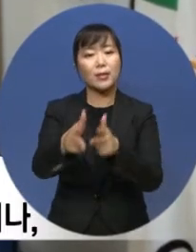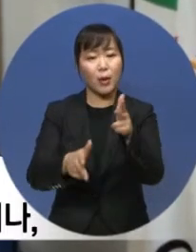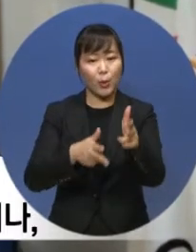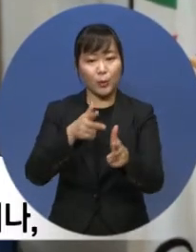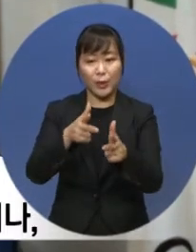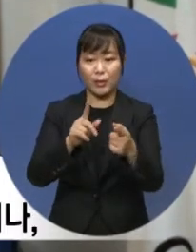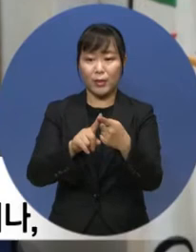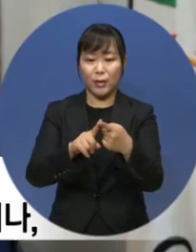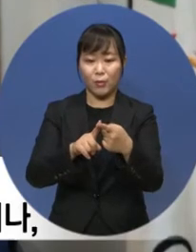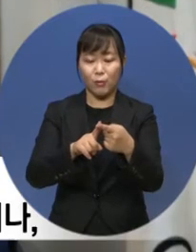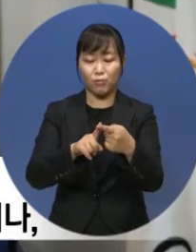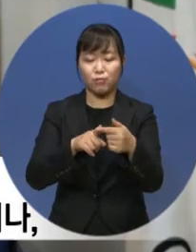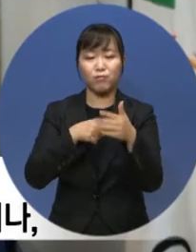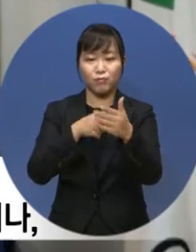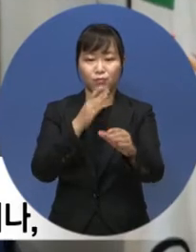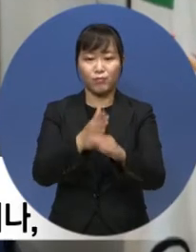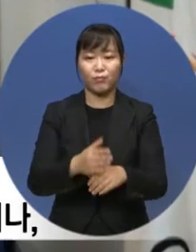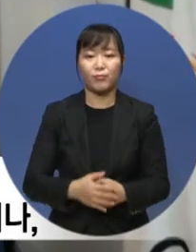사업들을 하고 있습니다.